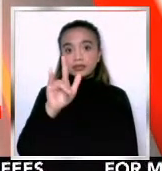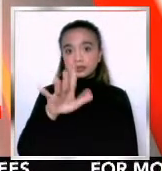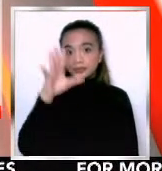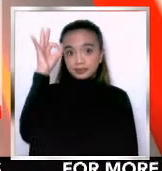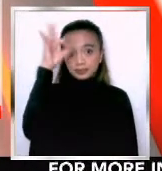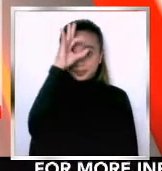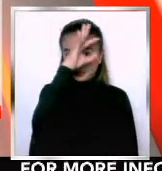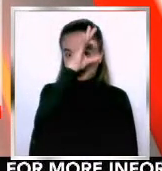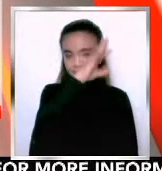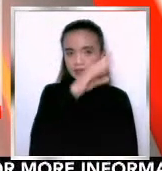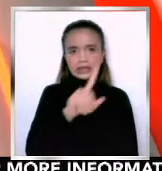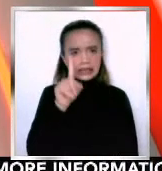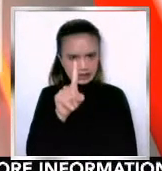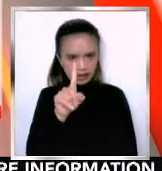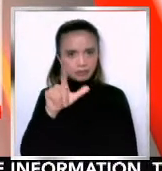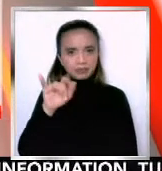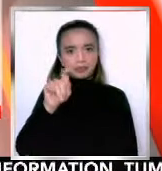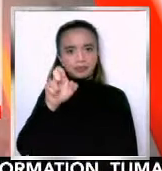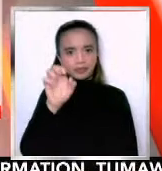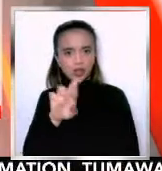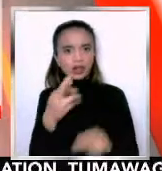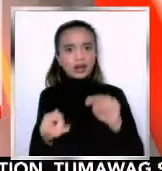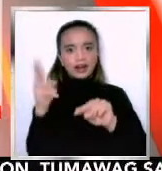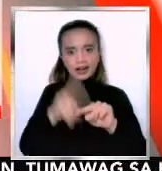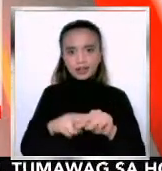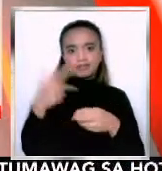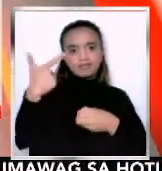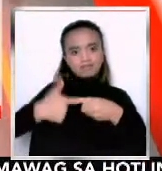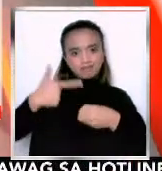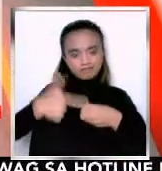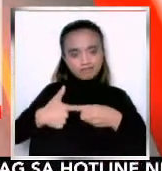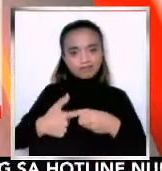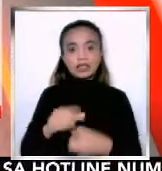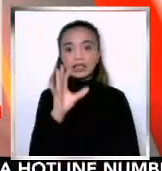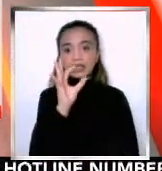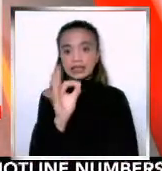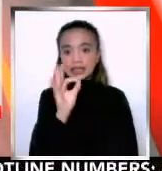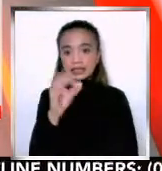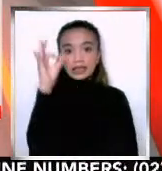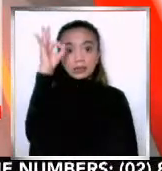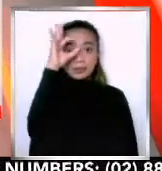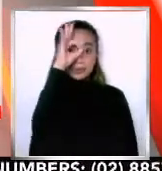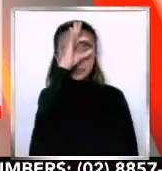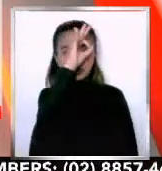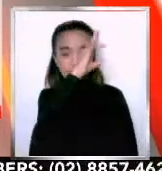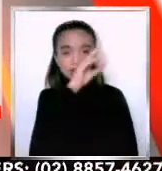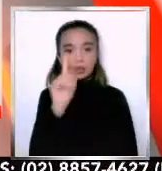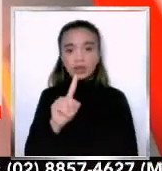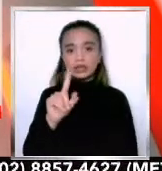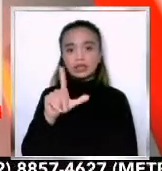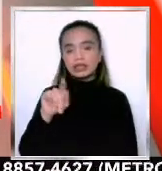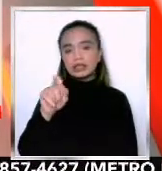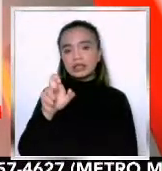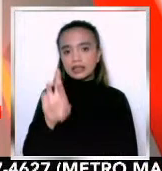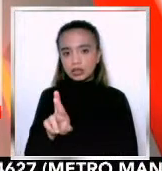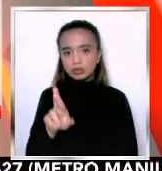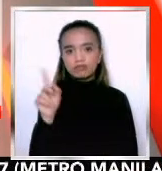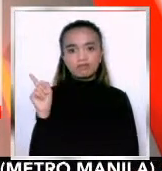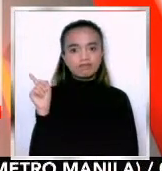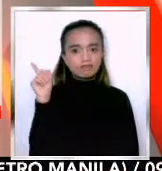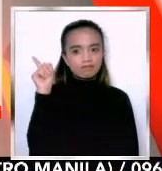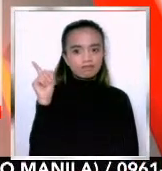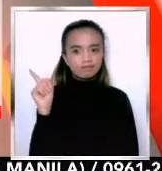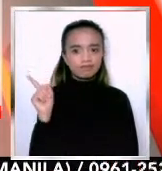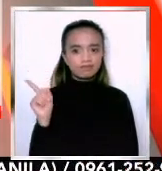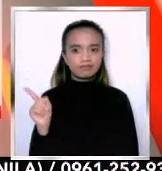kada litro ang itataas ng gasolina, habang may 90 centavos na taas ang kada litro ng kerosene sa Caltex, Flying V